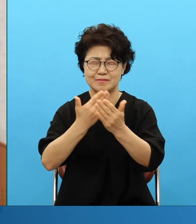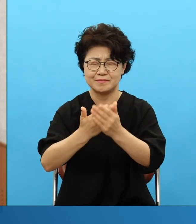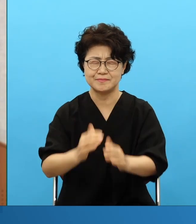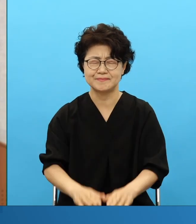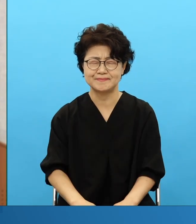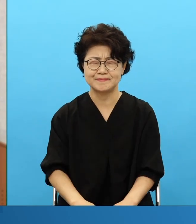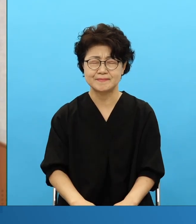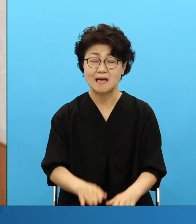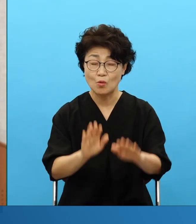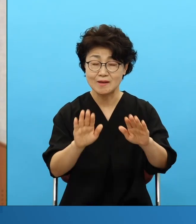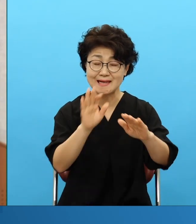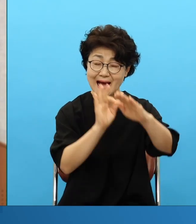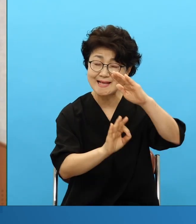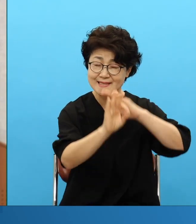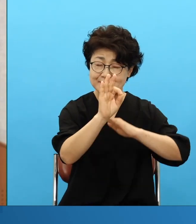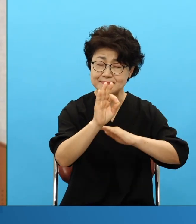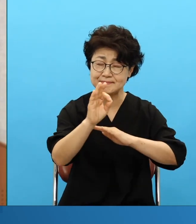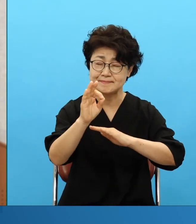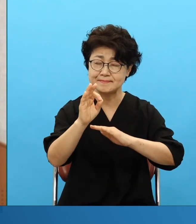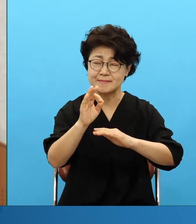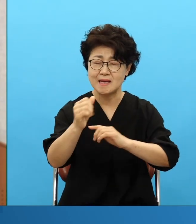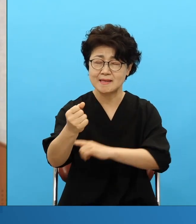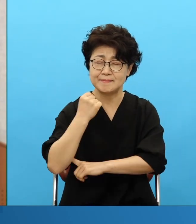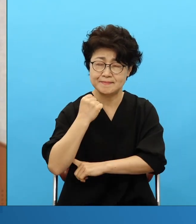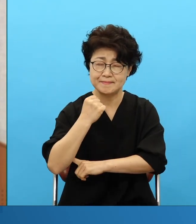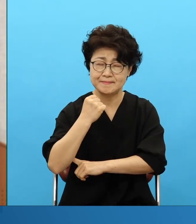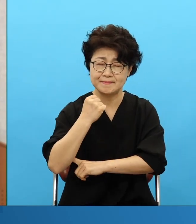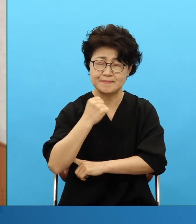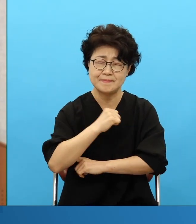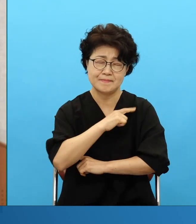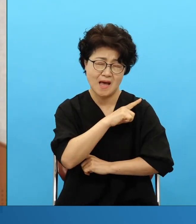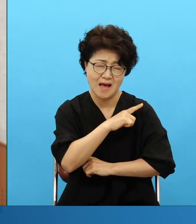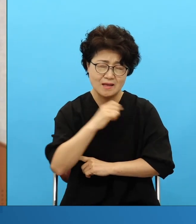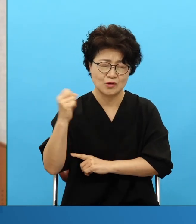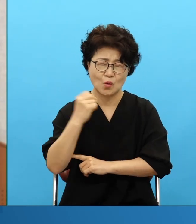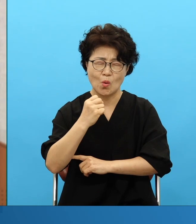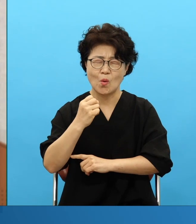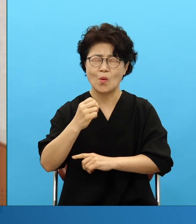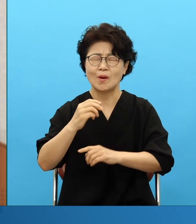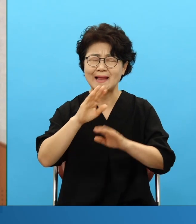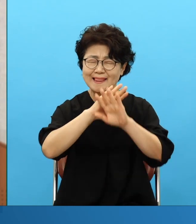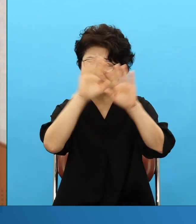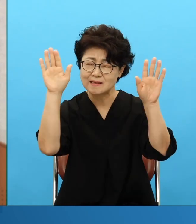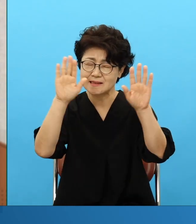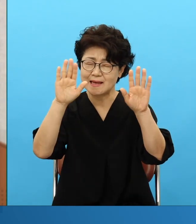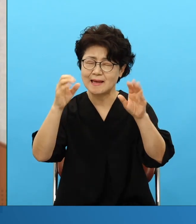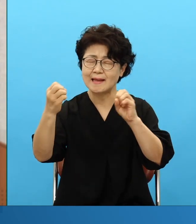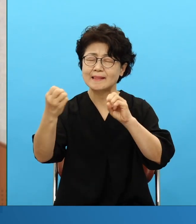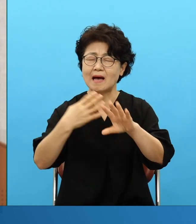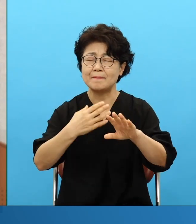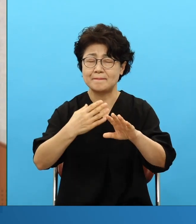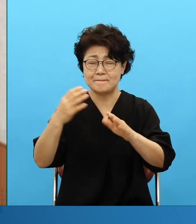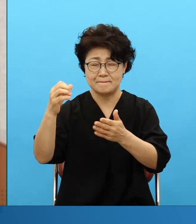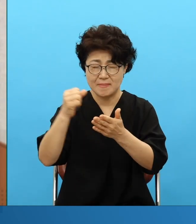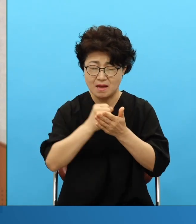얻는 시간으로 낮에는 답 얻는 시간이 되고 문제 오면 하나님의 계획 보며 모든 것을 수용,